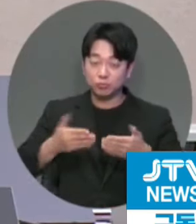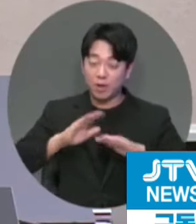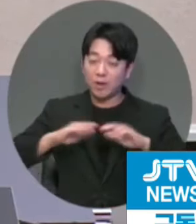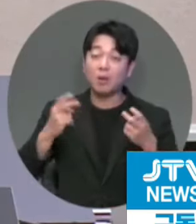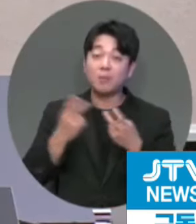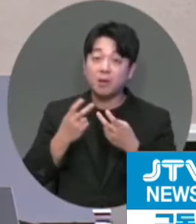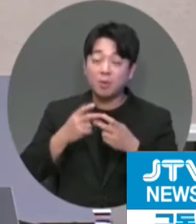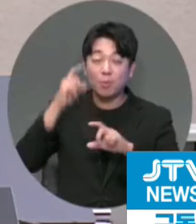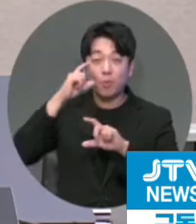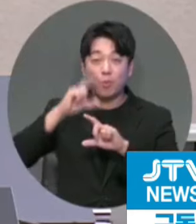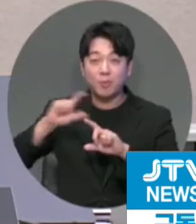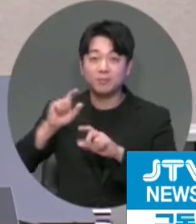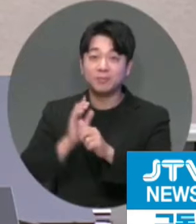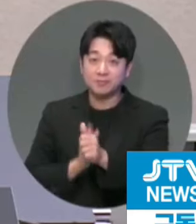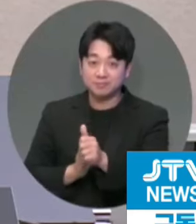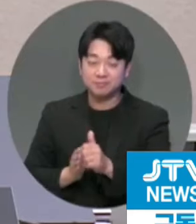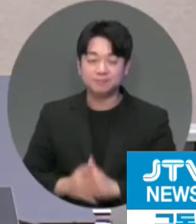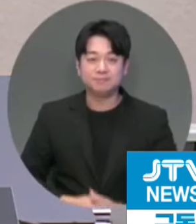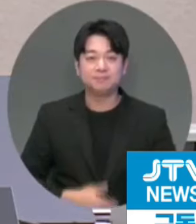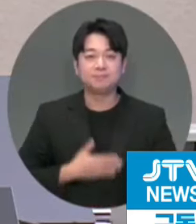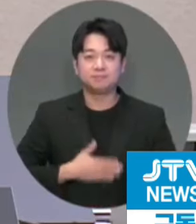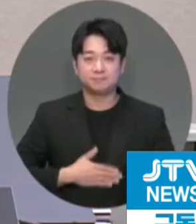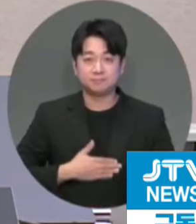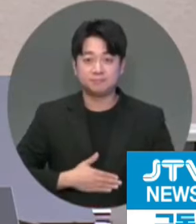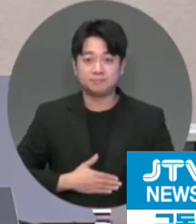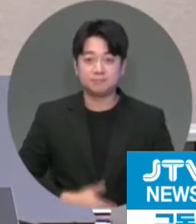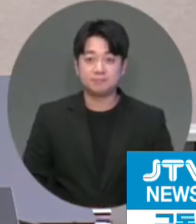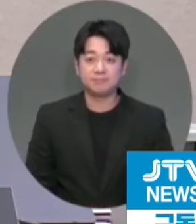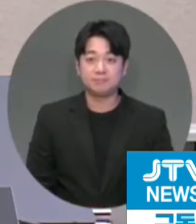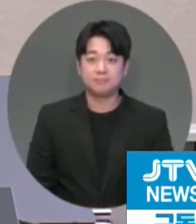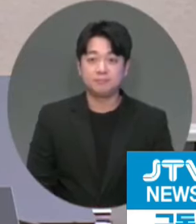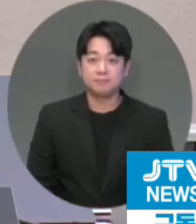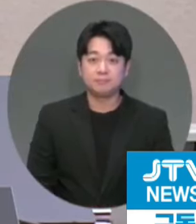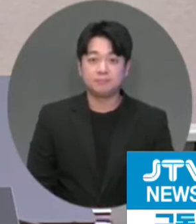세워보시기 바랍니다. 예. 네.